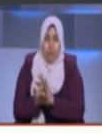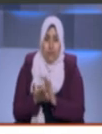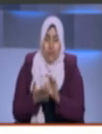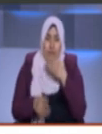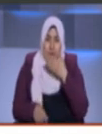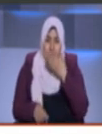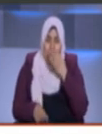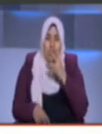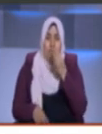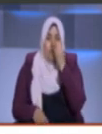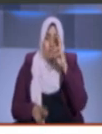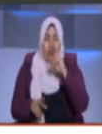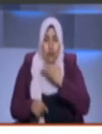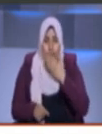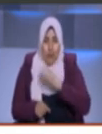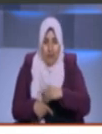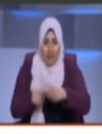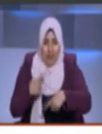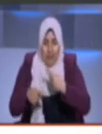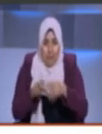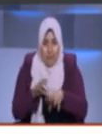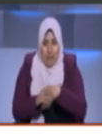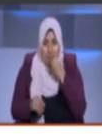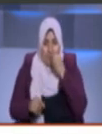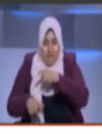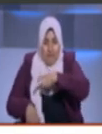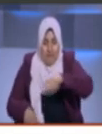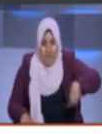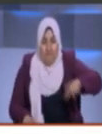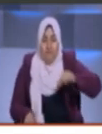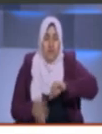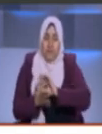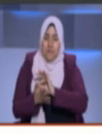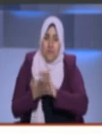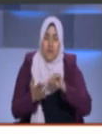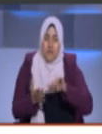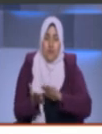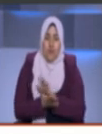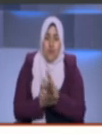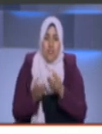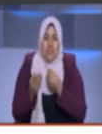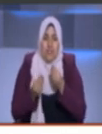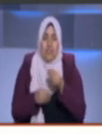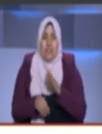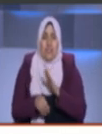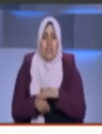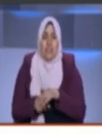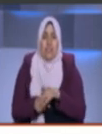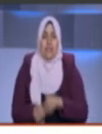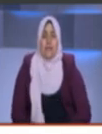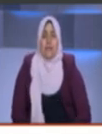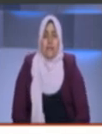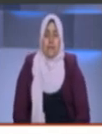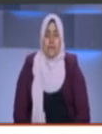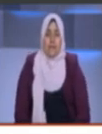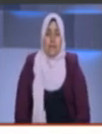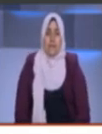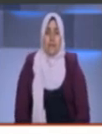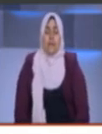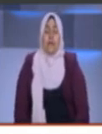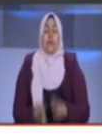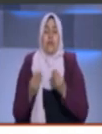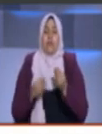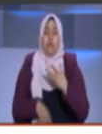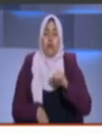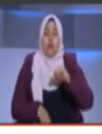المبارك. واعتقد كانت هناك مشكله تحدثت عنها، وهي مشكله الكاري او اماكن الدفن